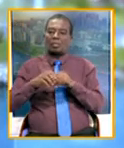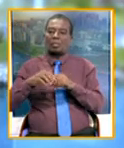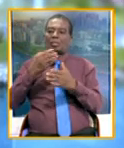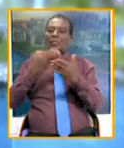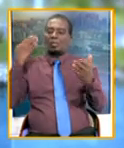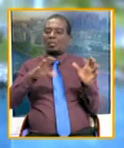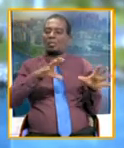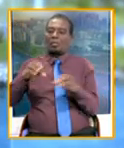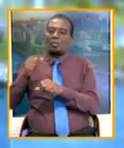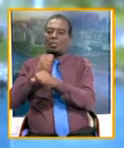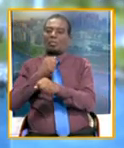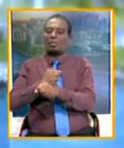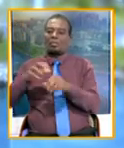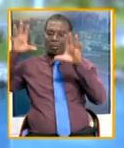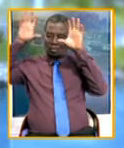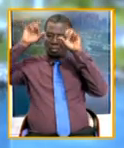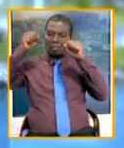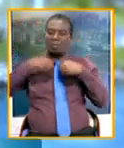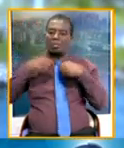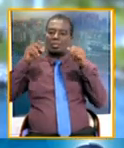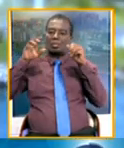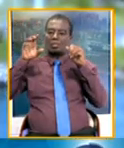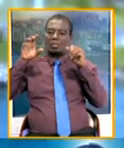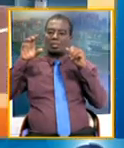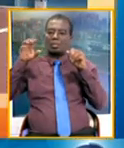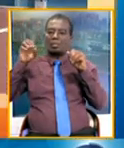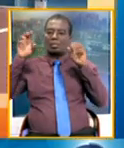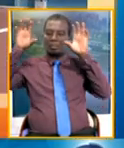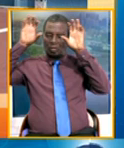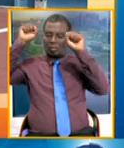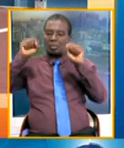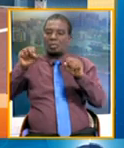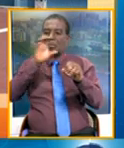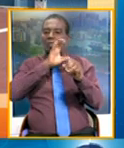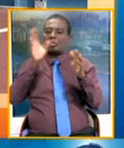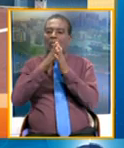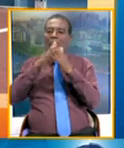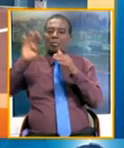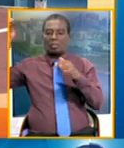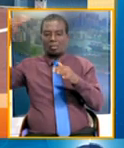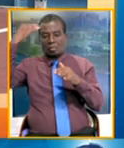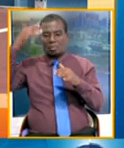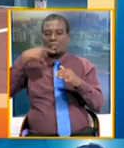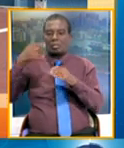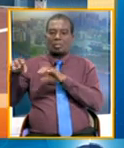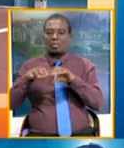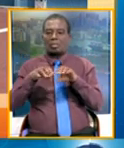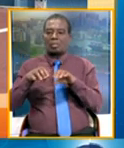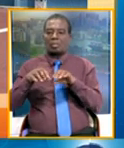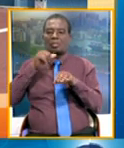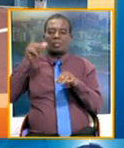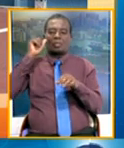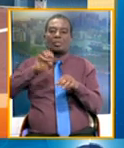de quitter Abidjan pour Paris, le chef de l'État a présidé le Conseil des ministres, je vous le disais en titre. Le Conseil des ministres, donc, qui s'est tenu